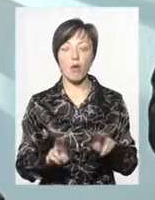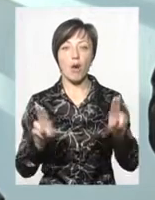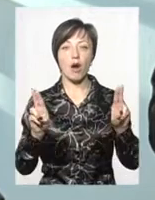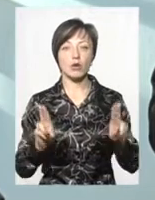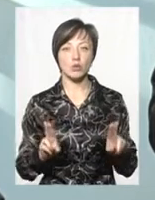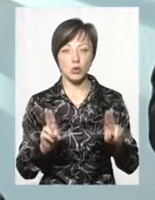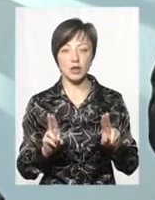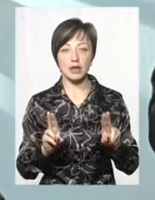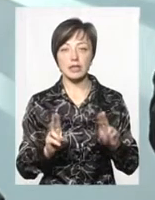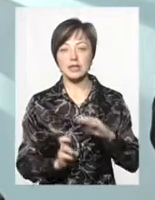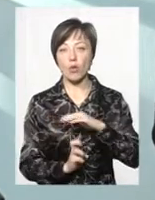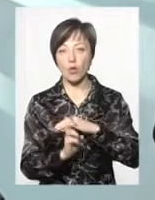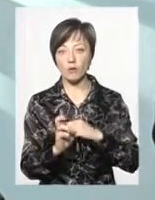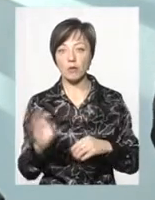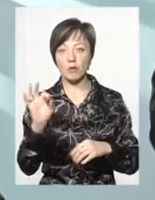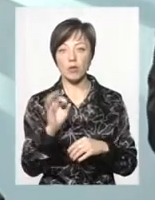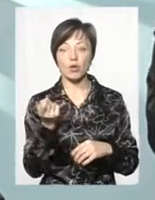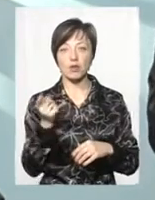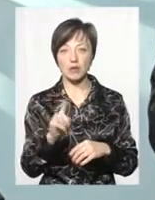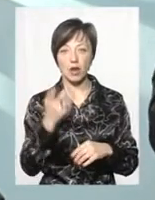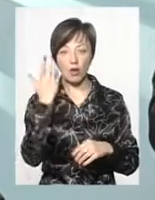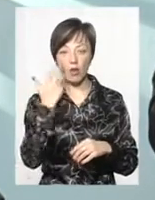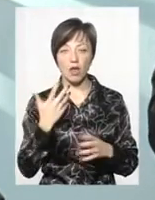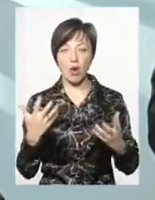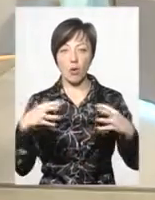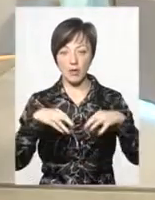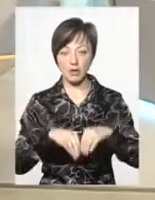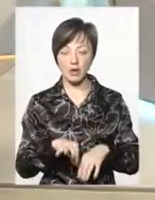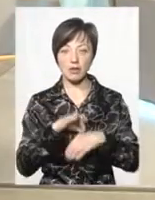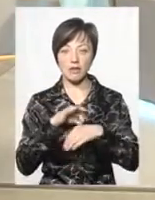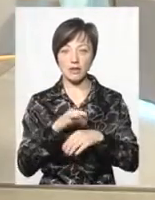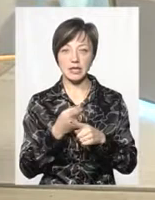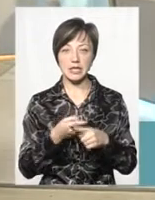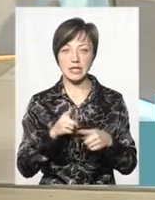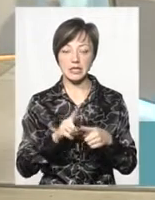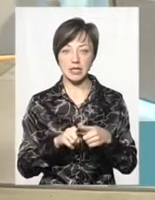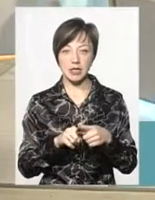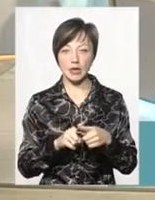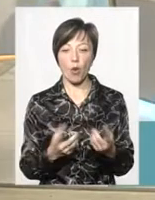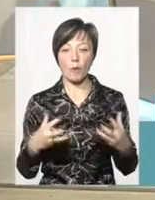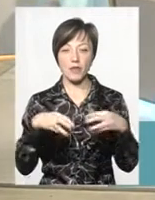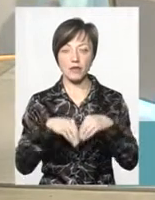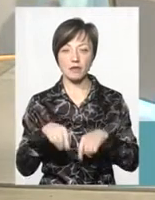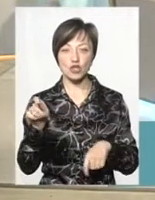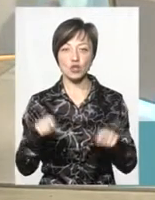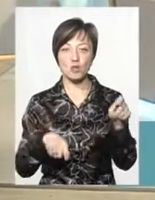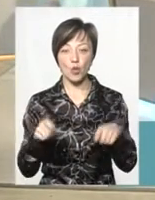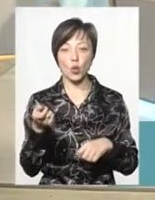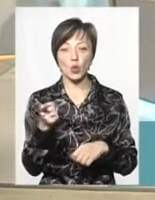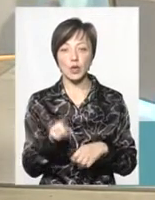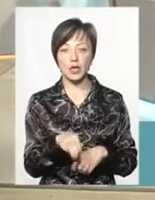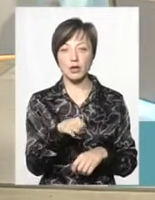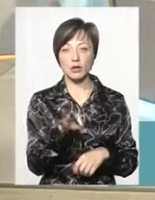знаю. Про те, коли об'єднається, коли проведеться цей об'єднавчий собор, ось тоді тільки